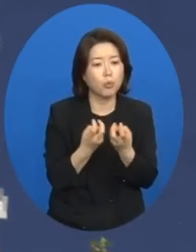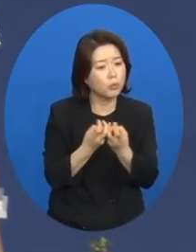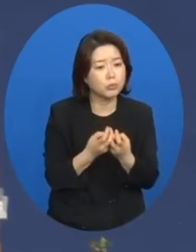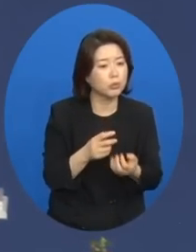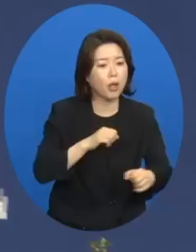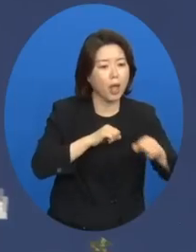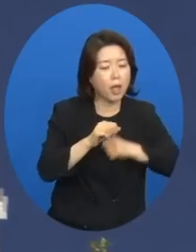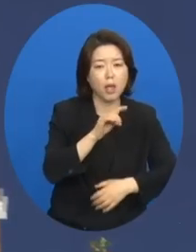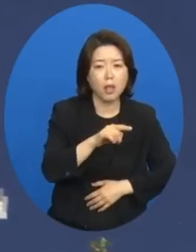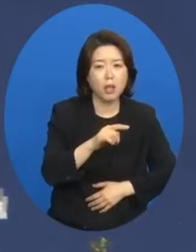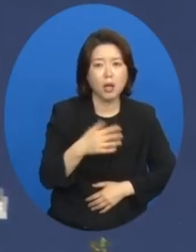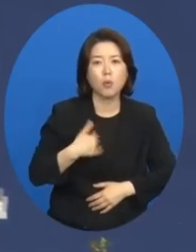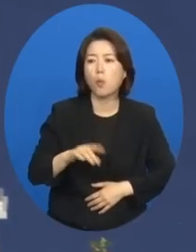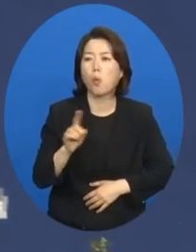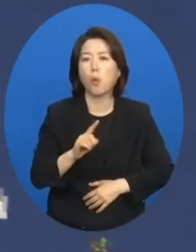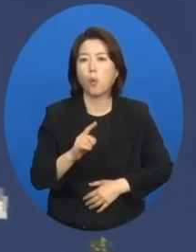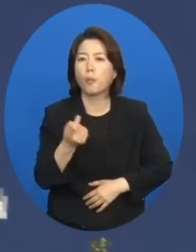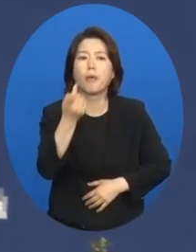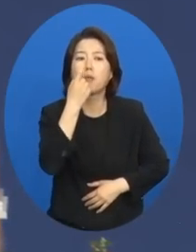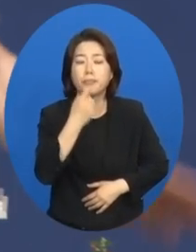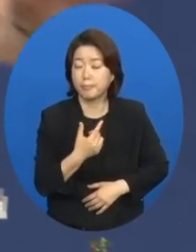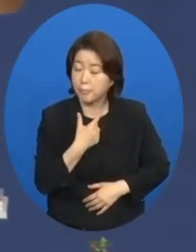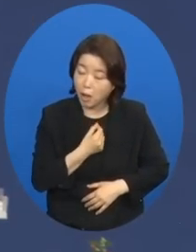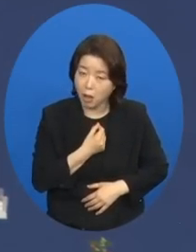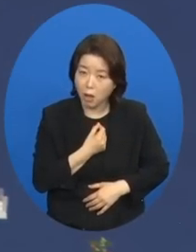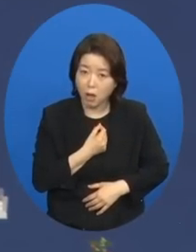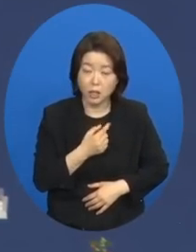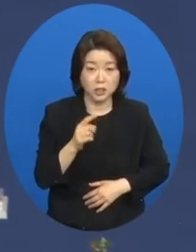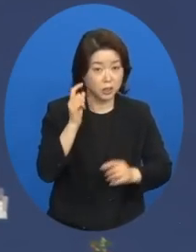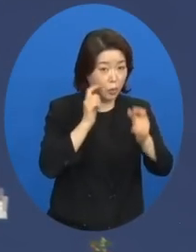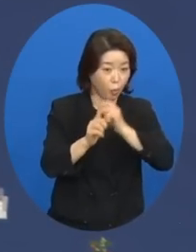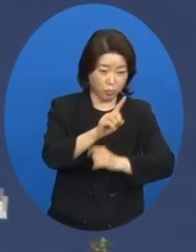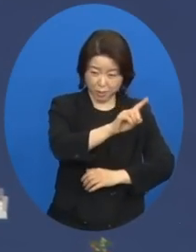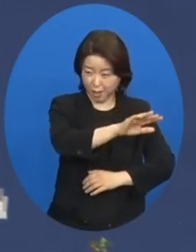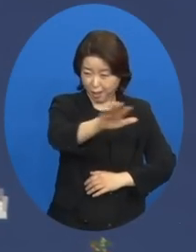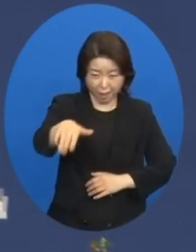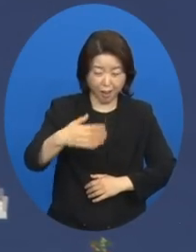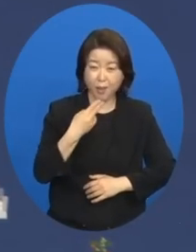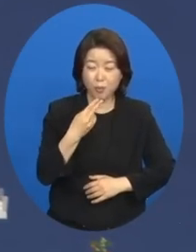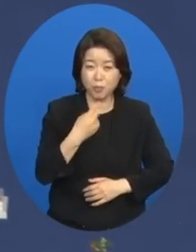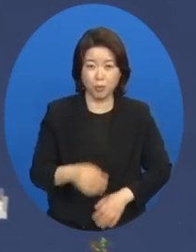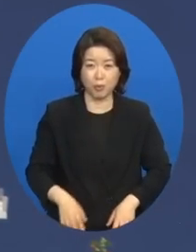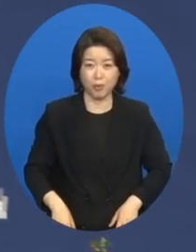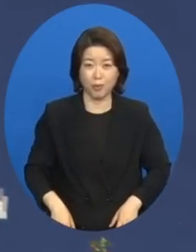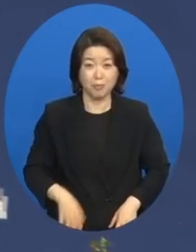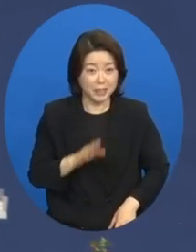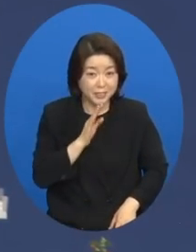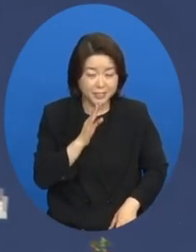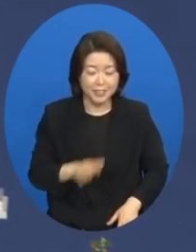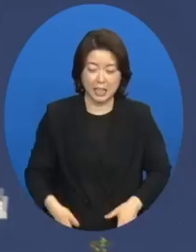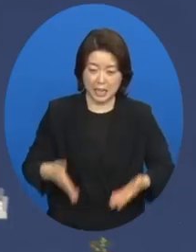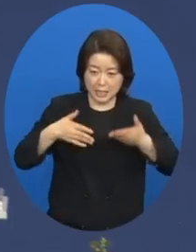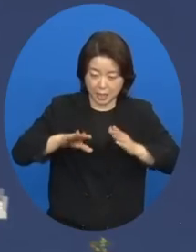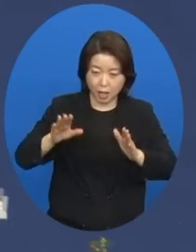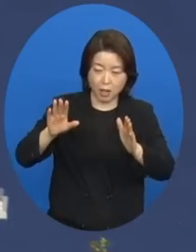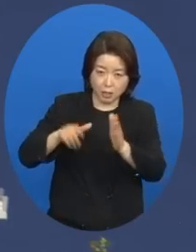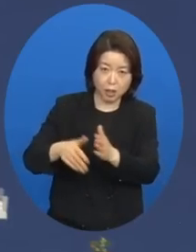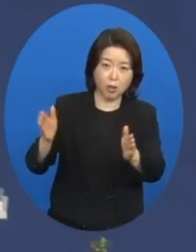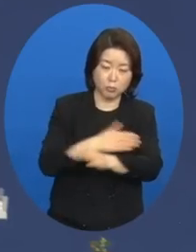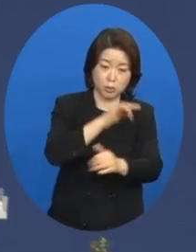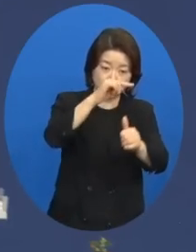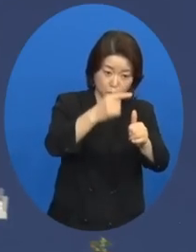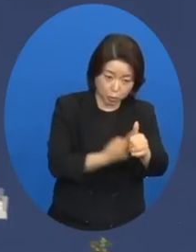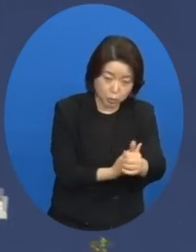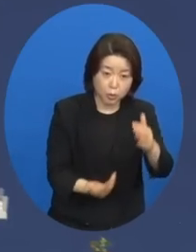될지 그걸 좀 어떻게 배울 수 없나요? 이렇게 고민한 사람 전 세계 한 사람도 없어요. 태어나서 저절로 이루어지는 게